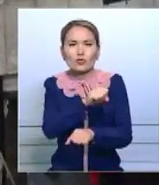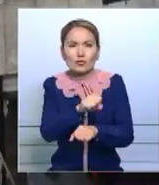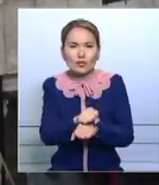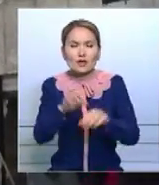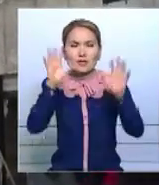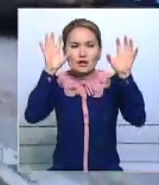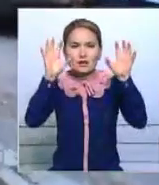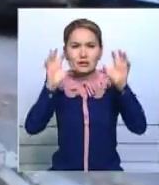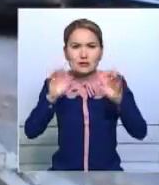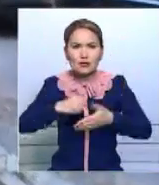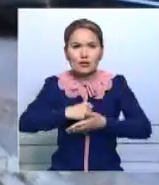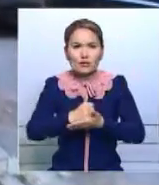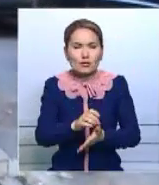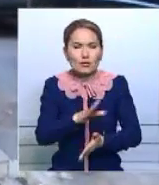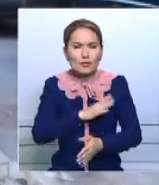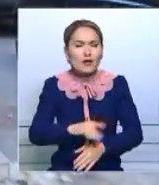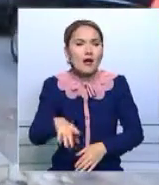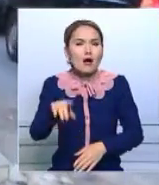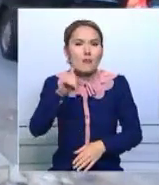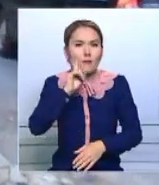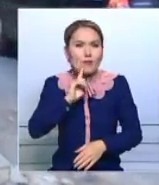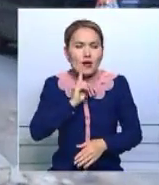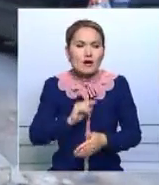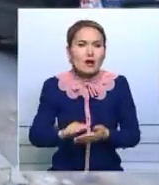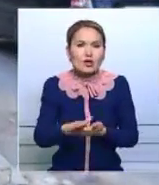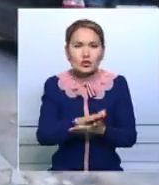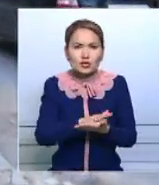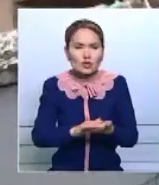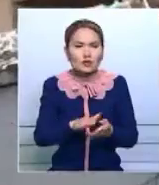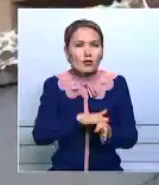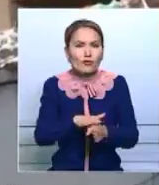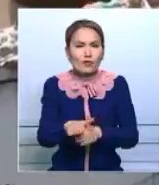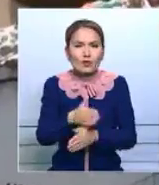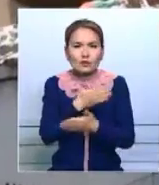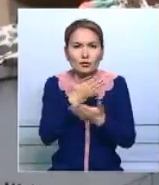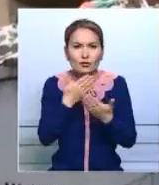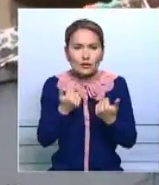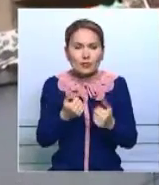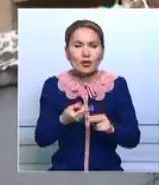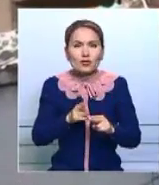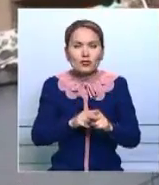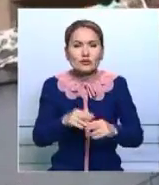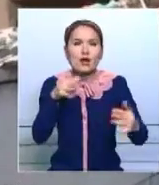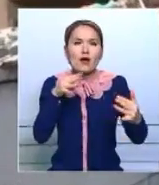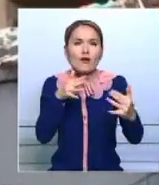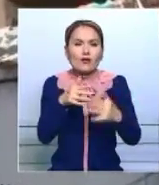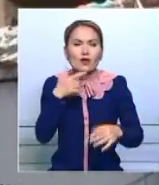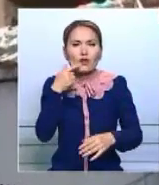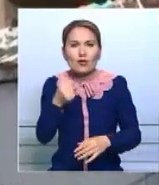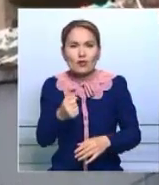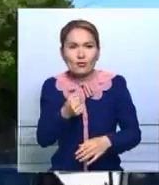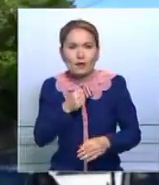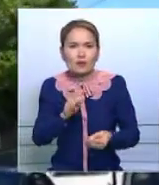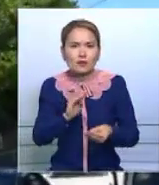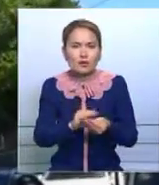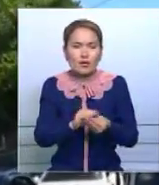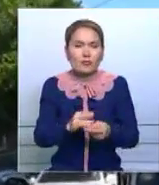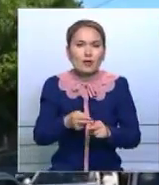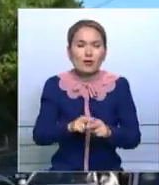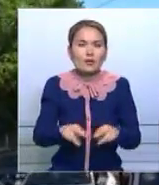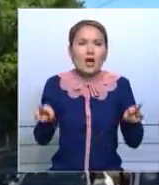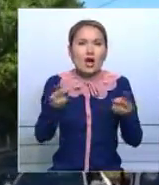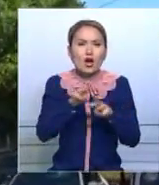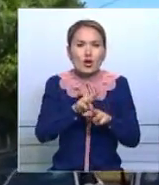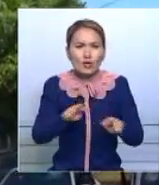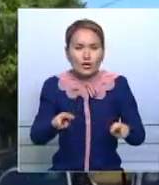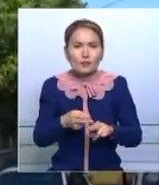Алайда Алеппо қаласындағы жанжалдасушы тараптар тек 5 мамырда ғана қаруын тастады. Өйткені шаһардың батыс бөлігін үкімет жасағы